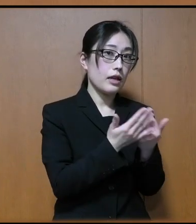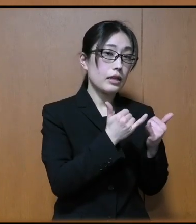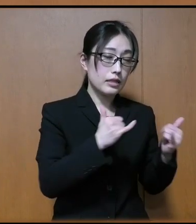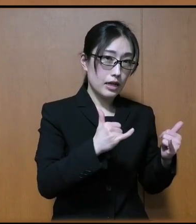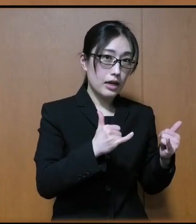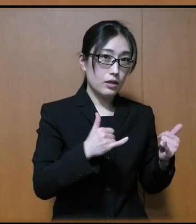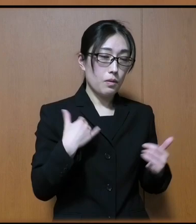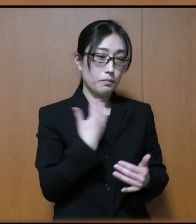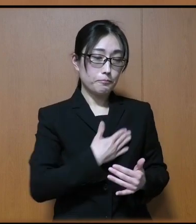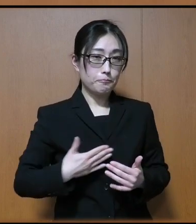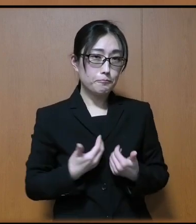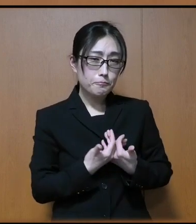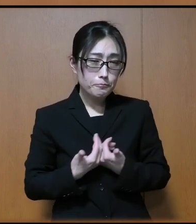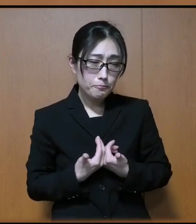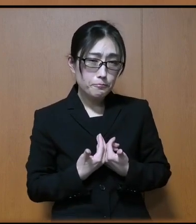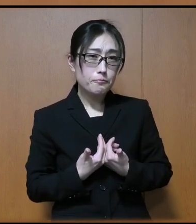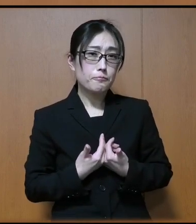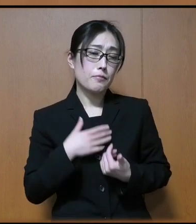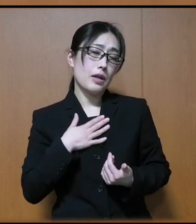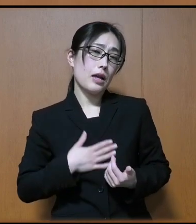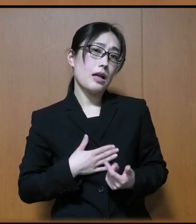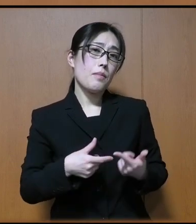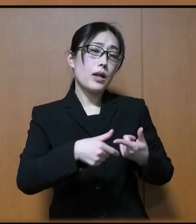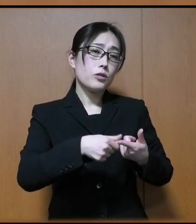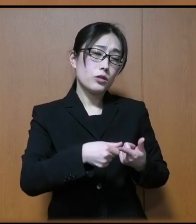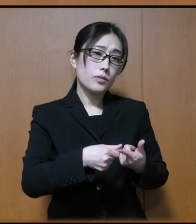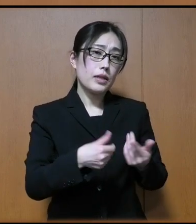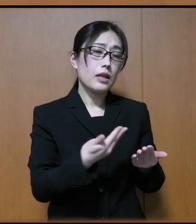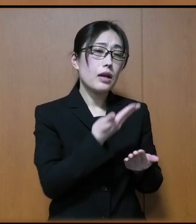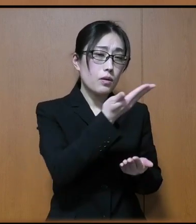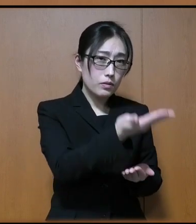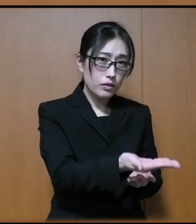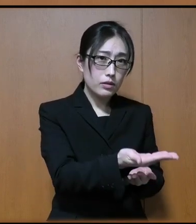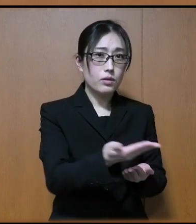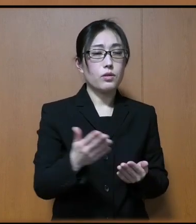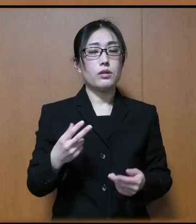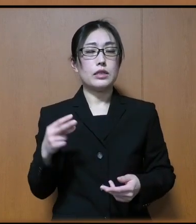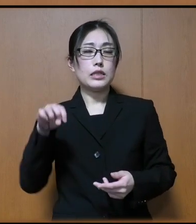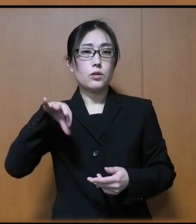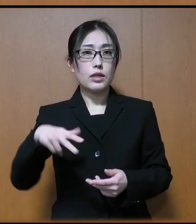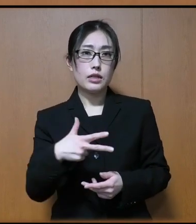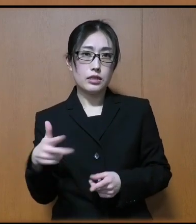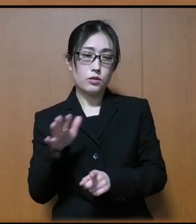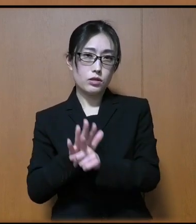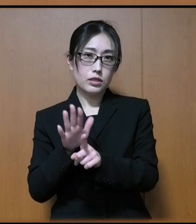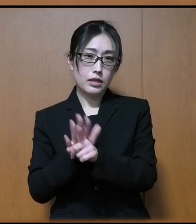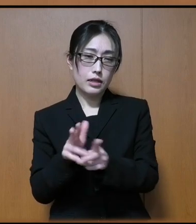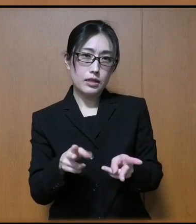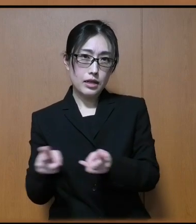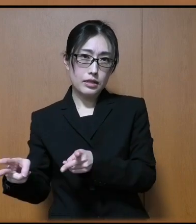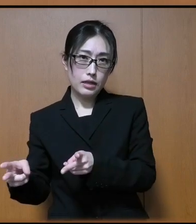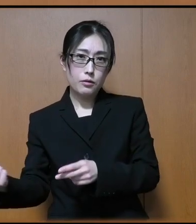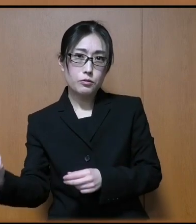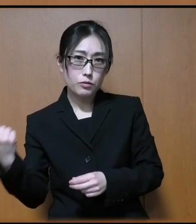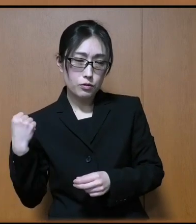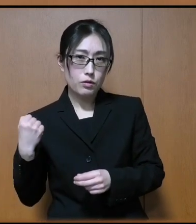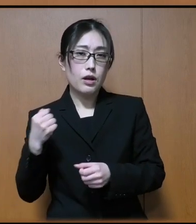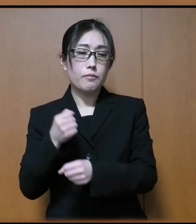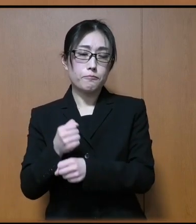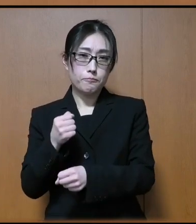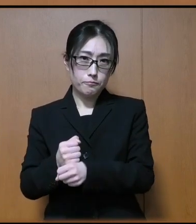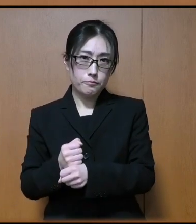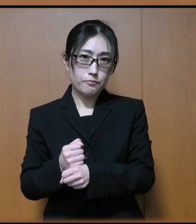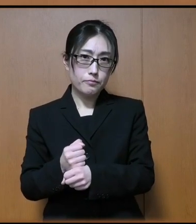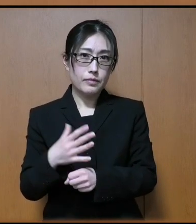支援体制を構築するとともに、保健所や医療機関と連携して全力で対応しているところであります